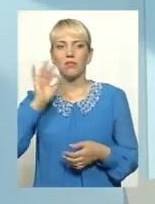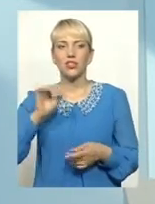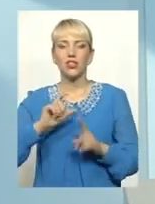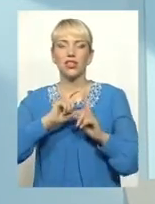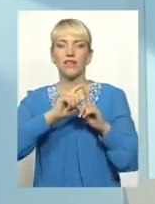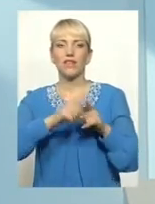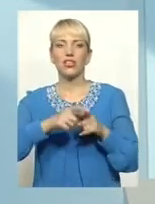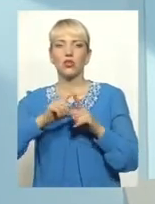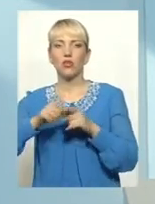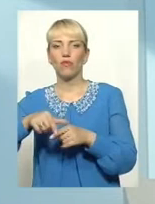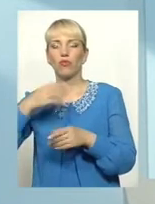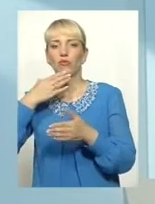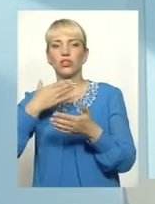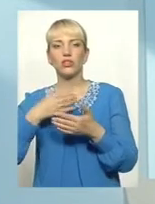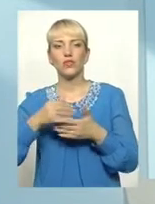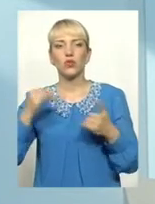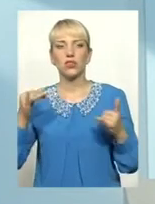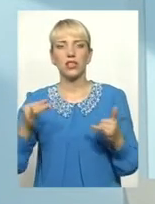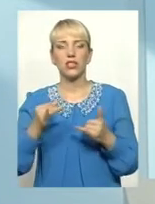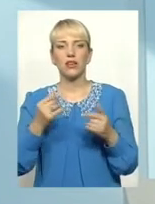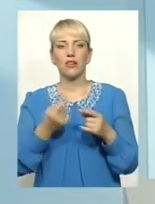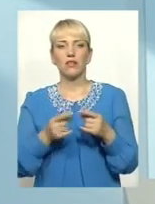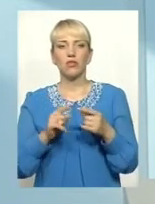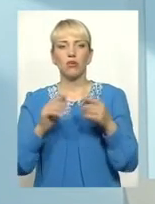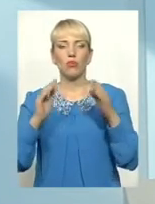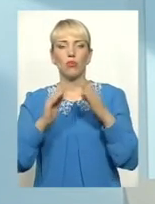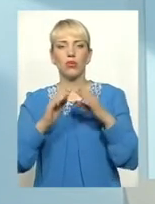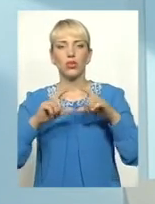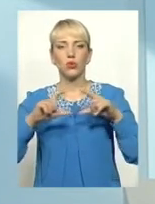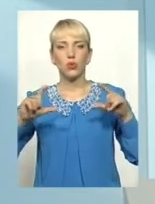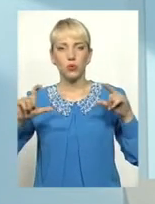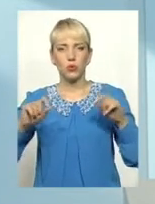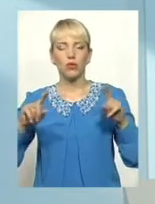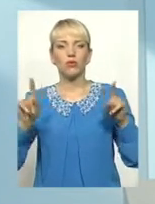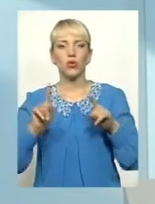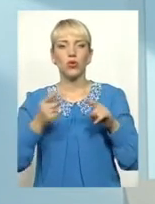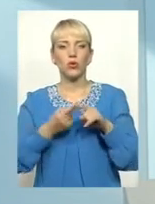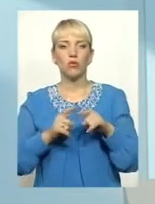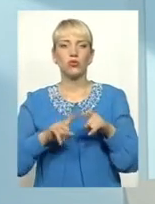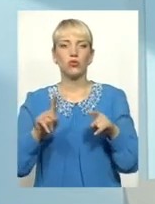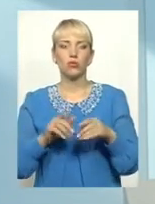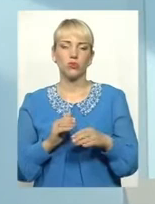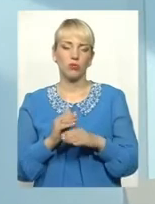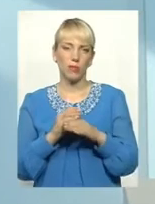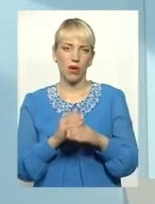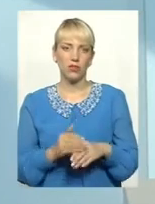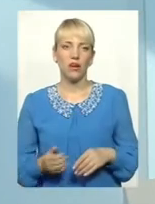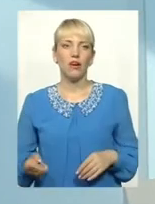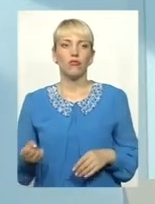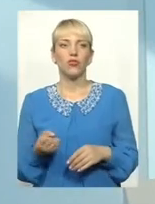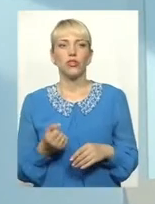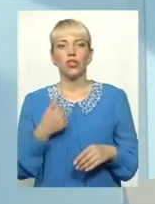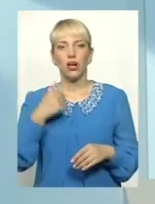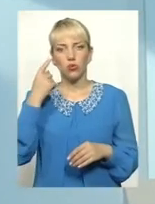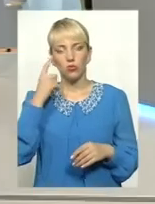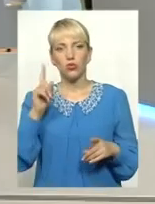свою зацікавленість в даному притулку, зацікавленість в тому, щоб допомагати в утриманні. І я думаю, що це піде